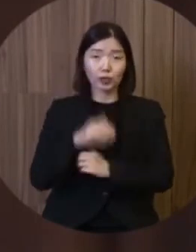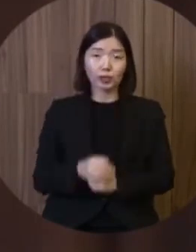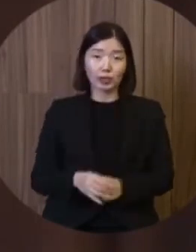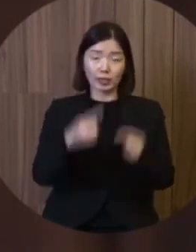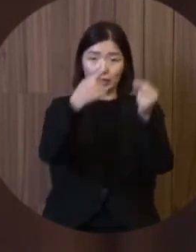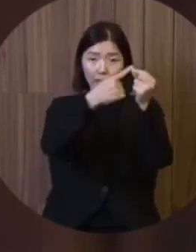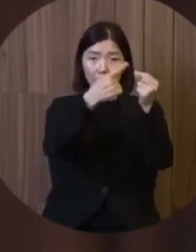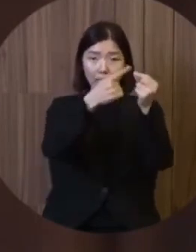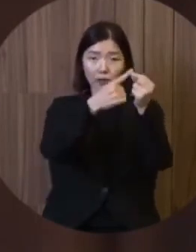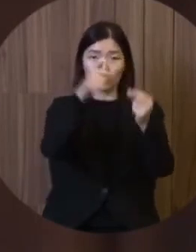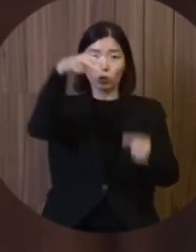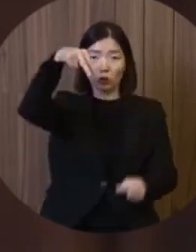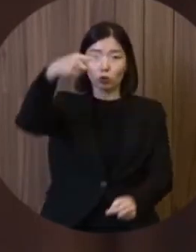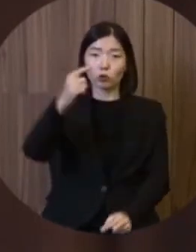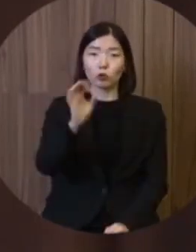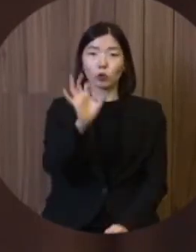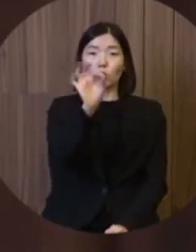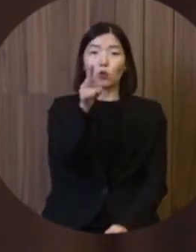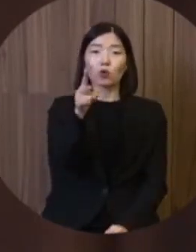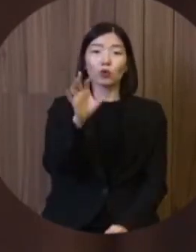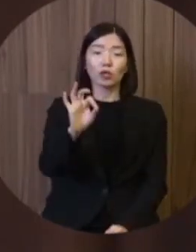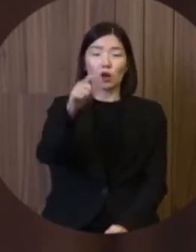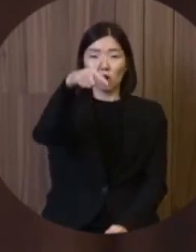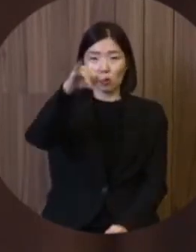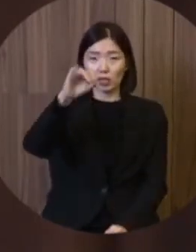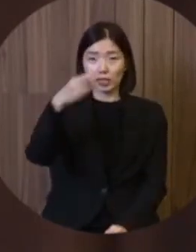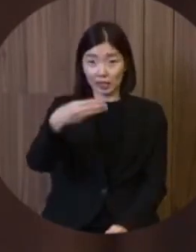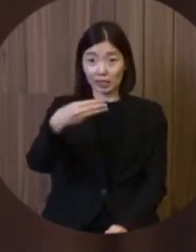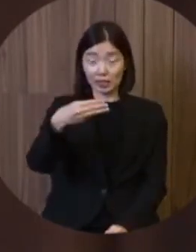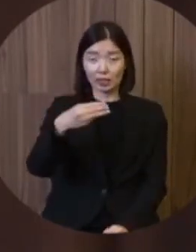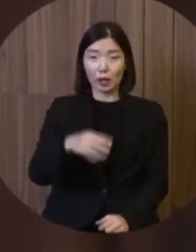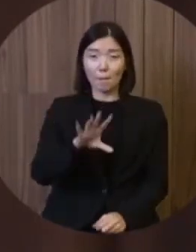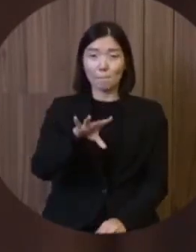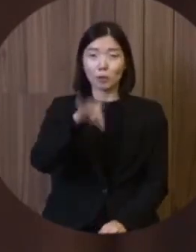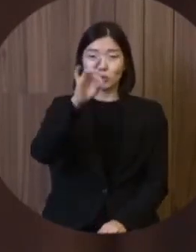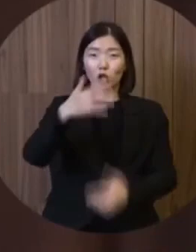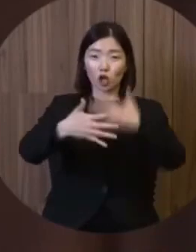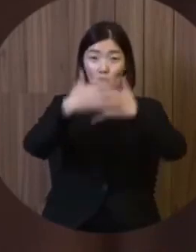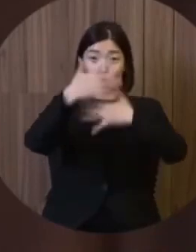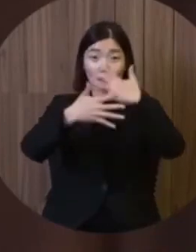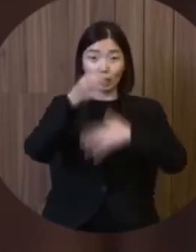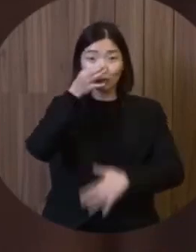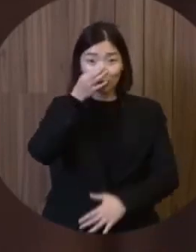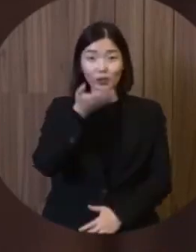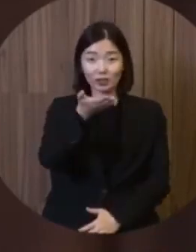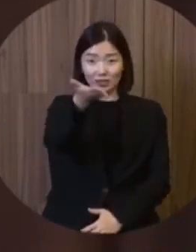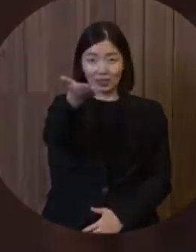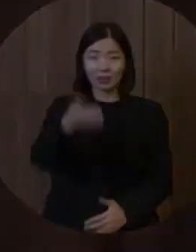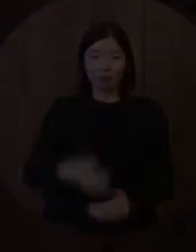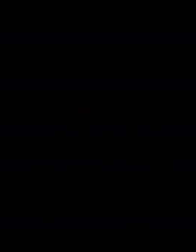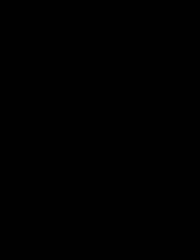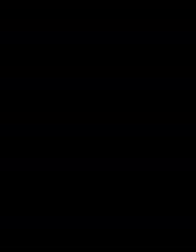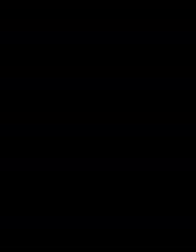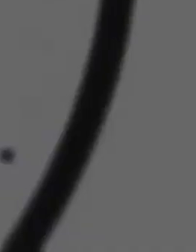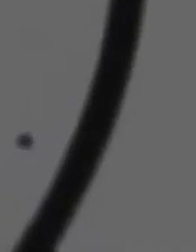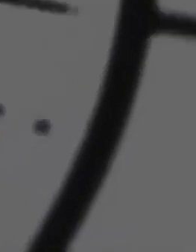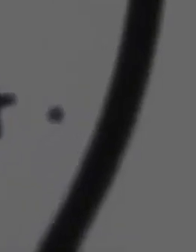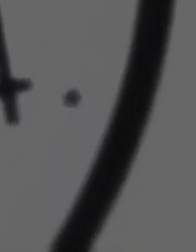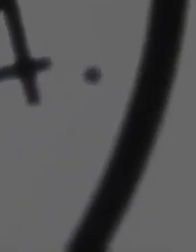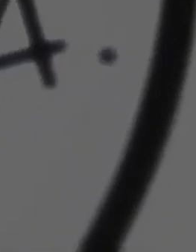기호 1번 송영길 후보입니다. 먼저 영상 먼저 만나보시겠습니다.